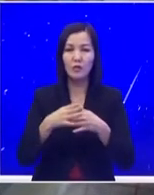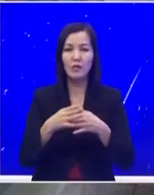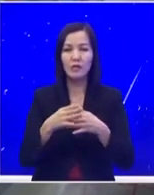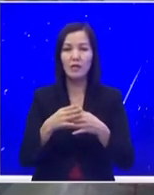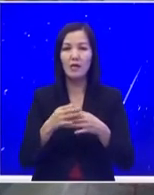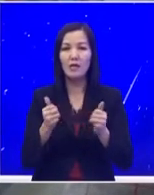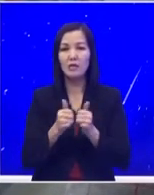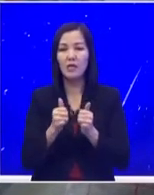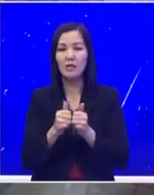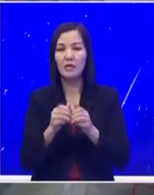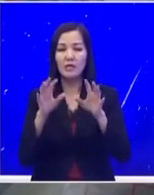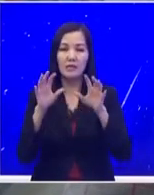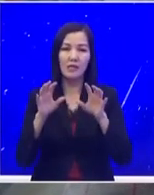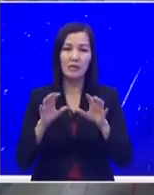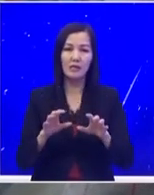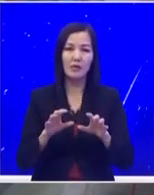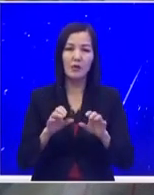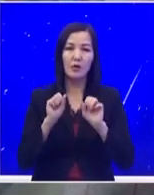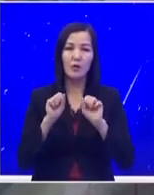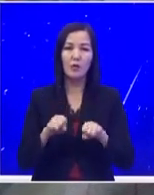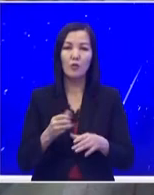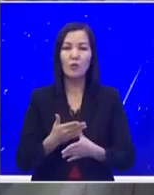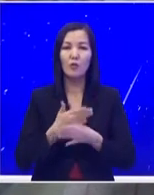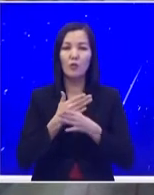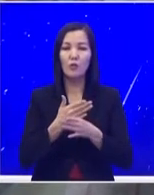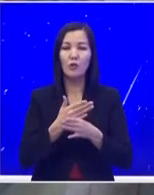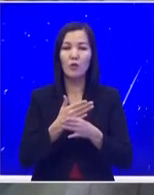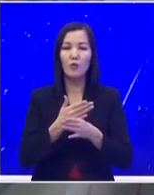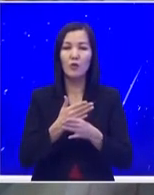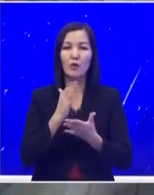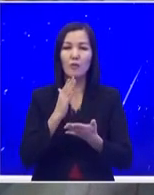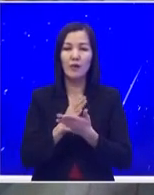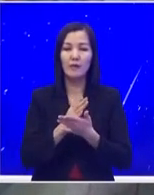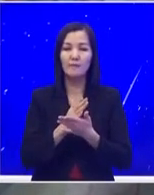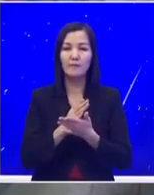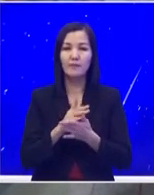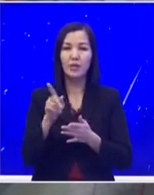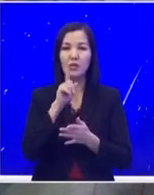жанында заңды құқықтық жаңа қолдау көрсету. Жастарымыз жаңа құқықтық бір